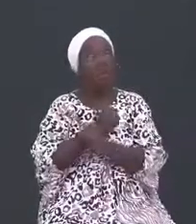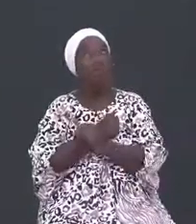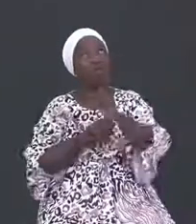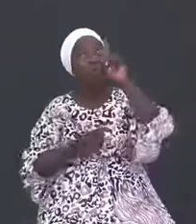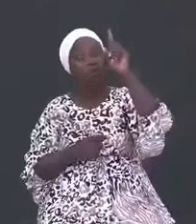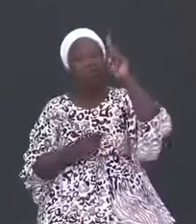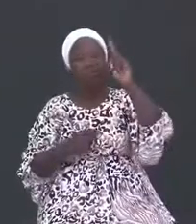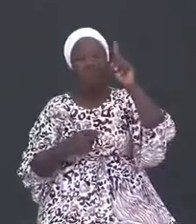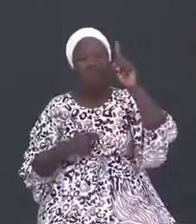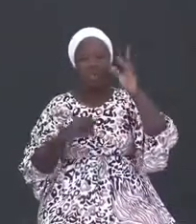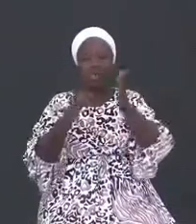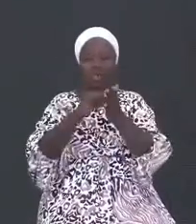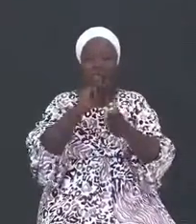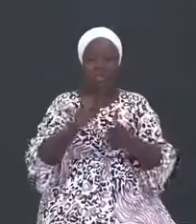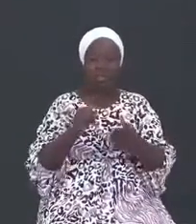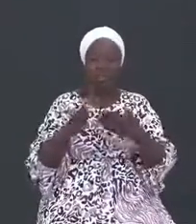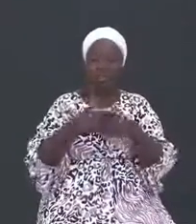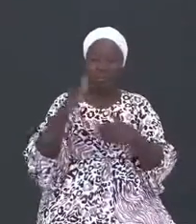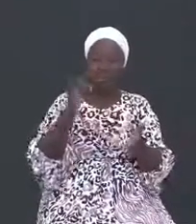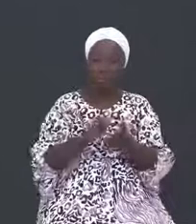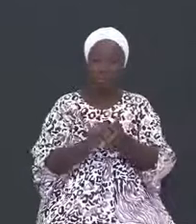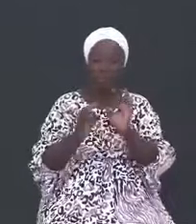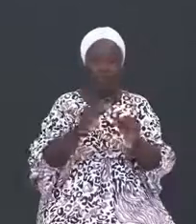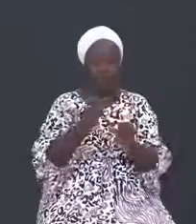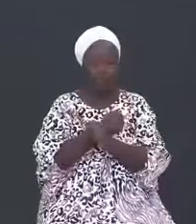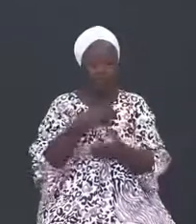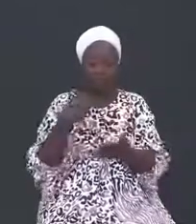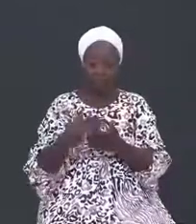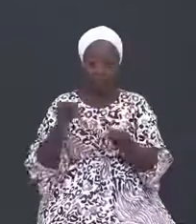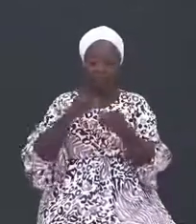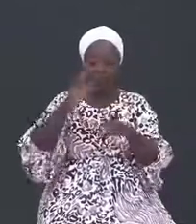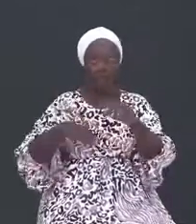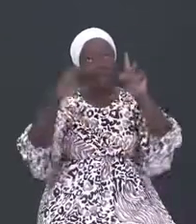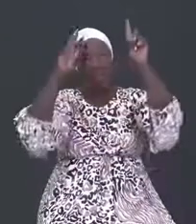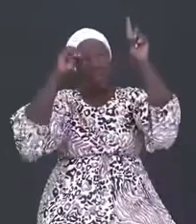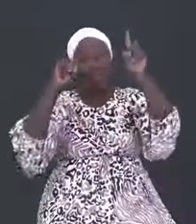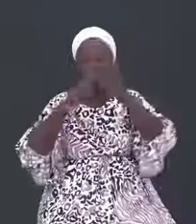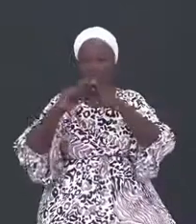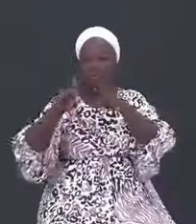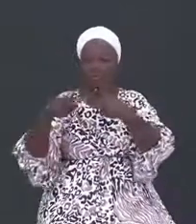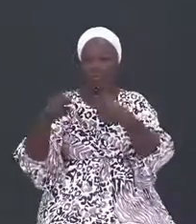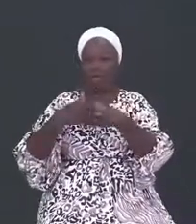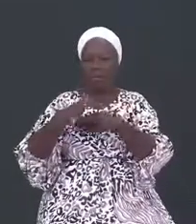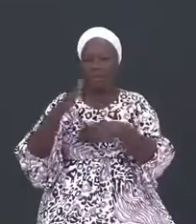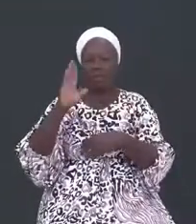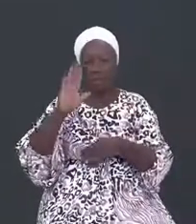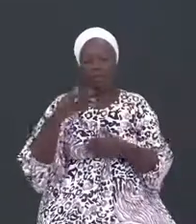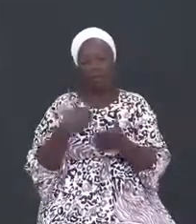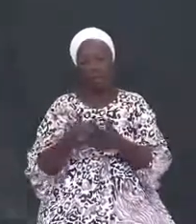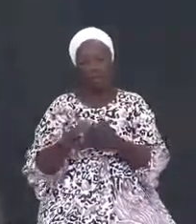C'est après cela, si tu aimes l'argent plus que lui, poursuis ton argent. Si tu